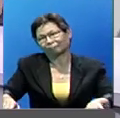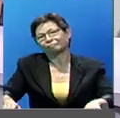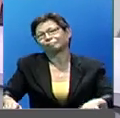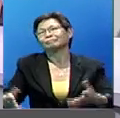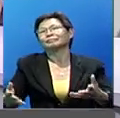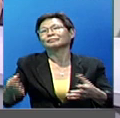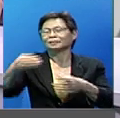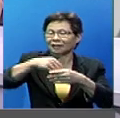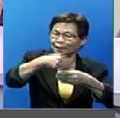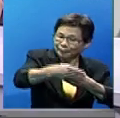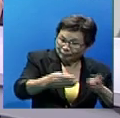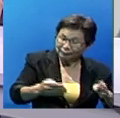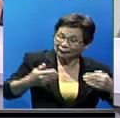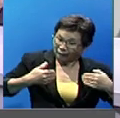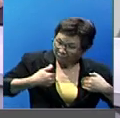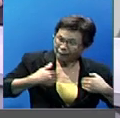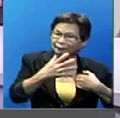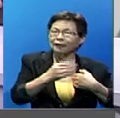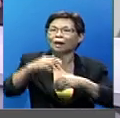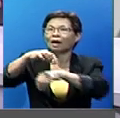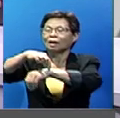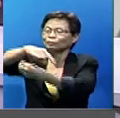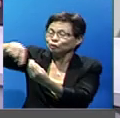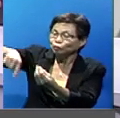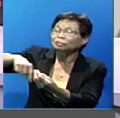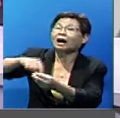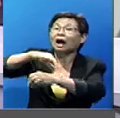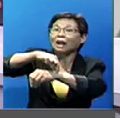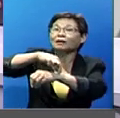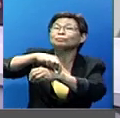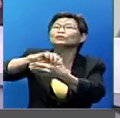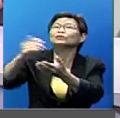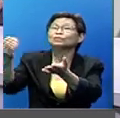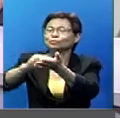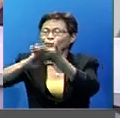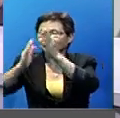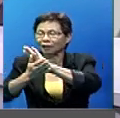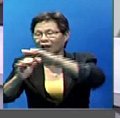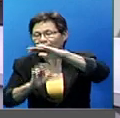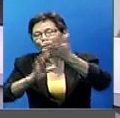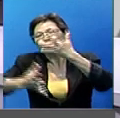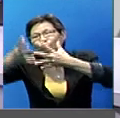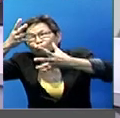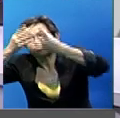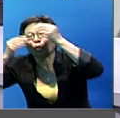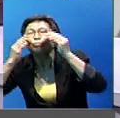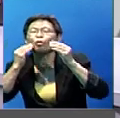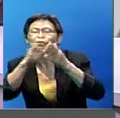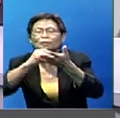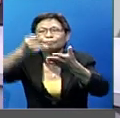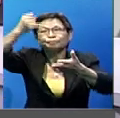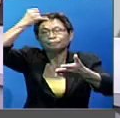di dalam bilik darjah semata-mata, alam sudah menjadi juga boleh dijadikan elemen untuk menimba pengalaman dan ilmu